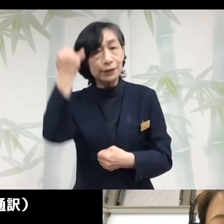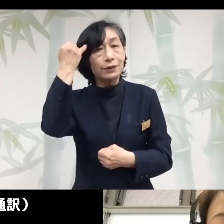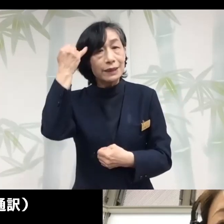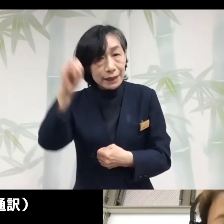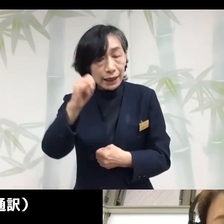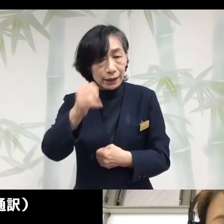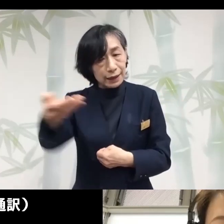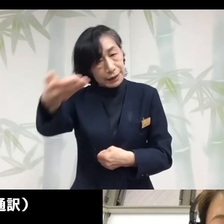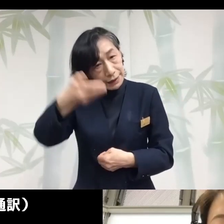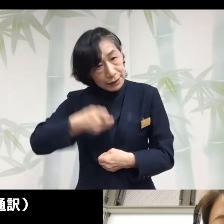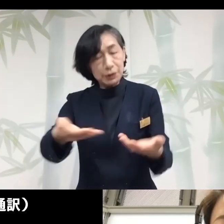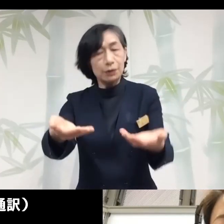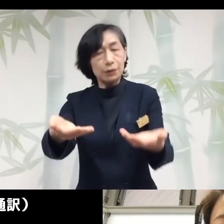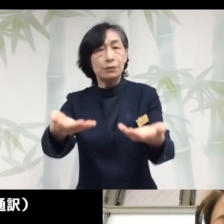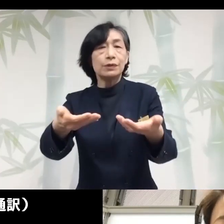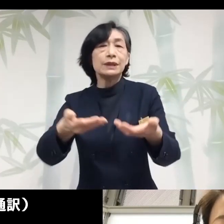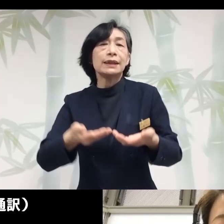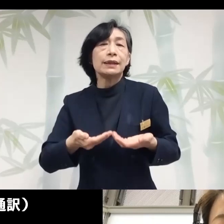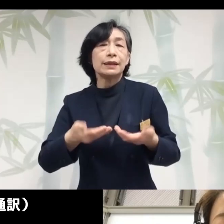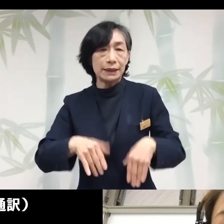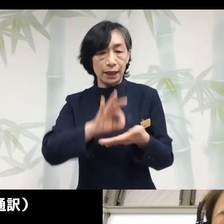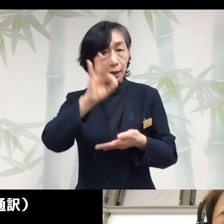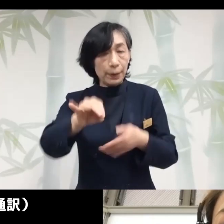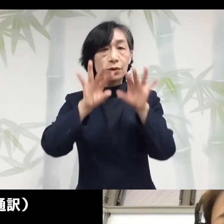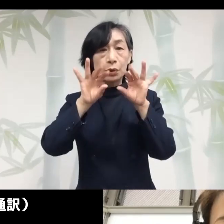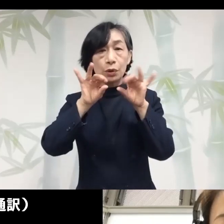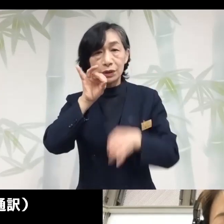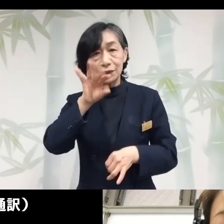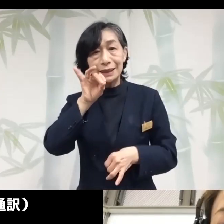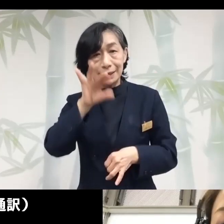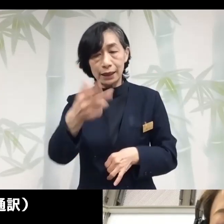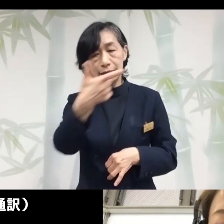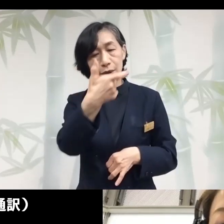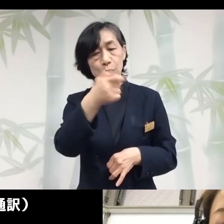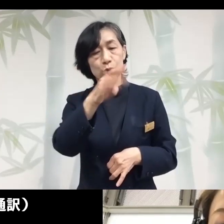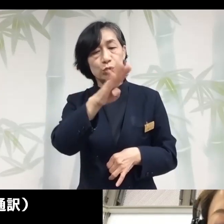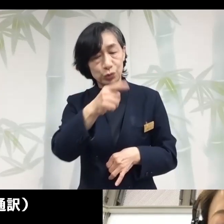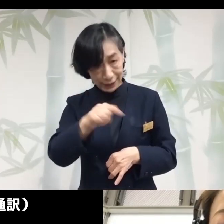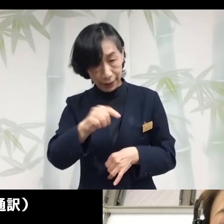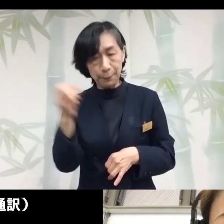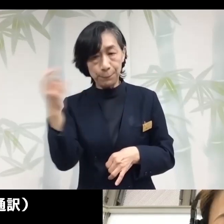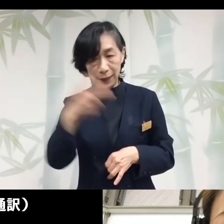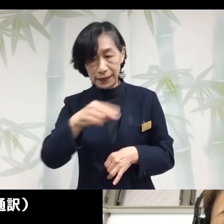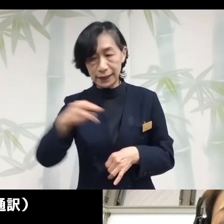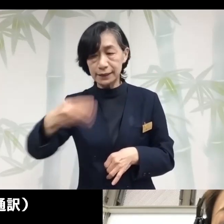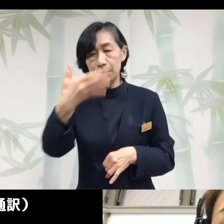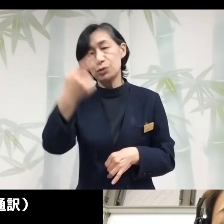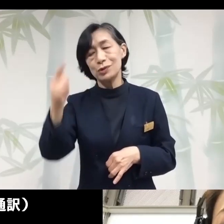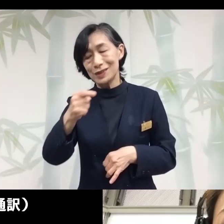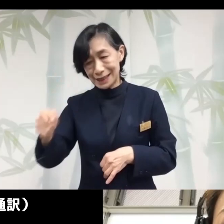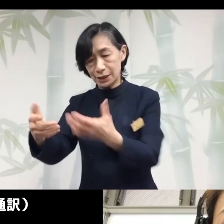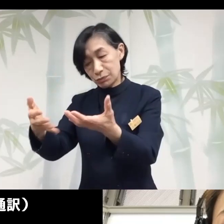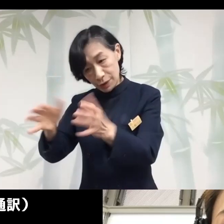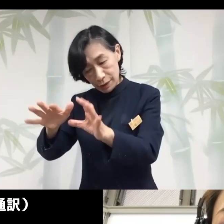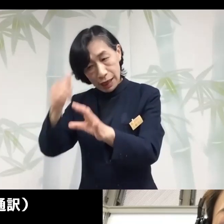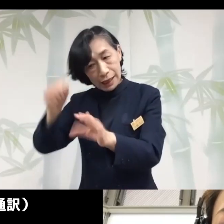問をいただきました。メールとツイッターで約60件、また391人のアンケ